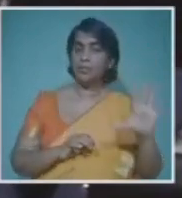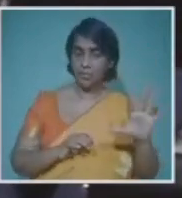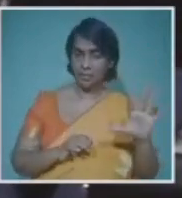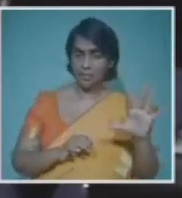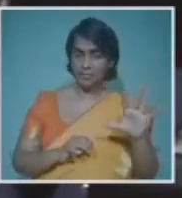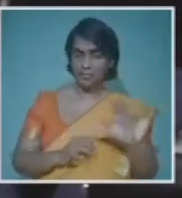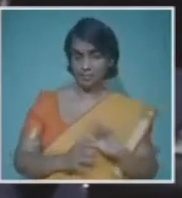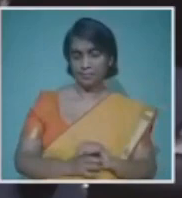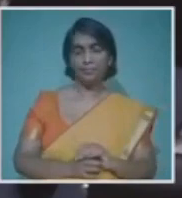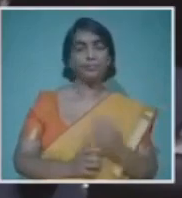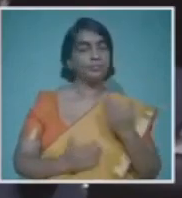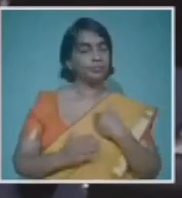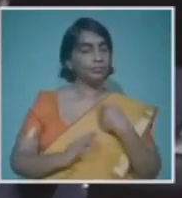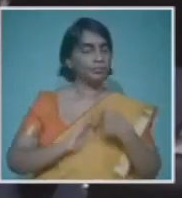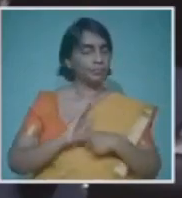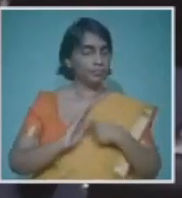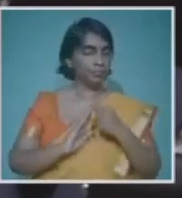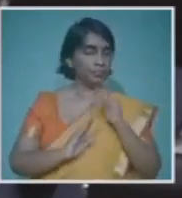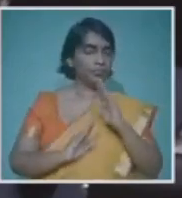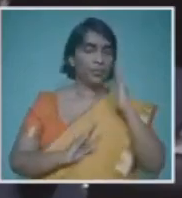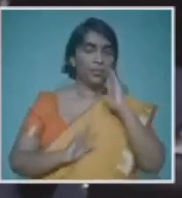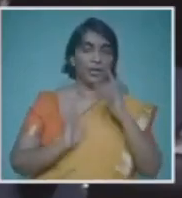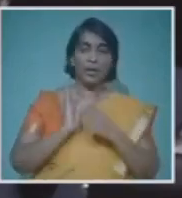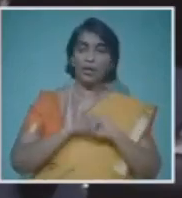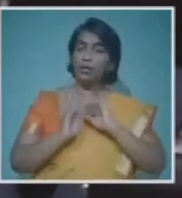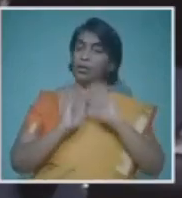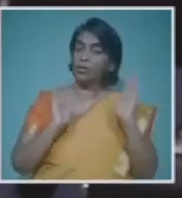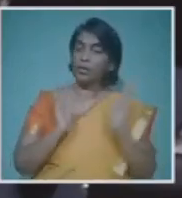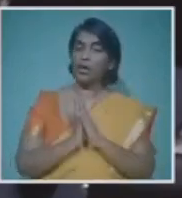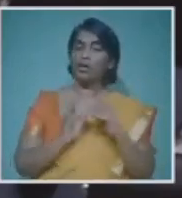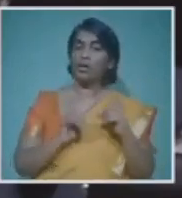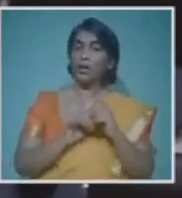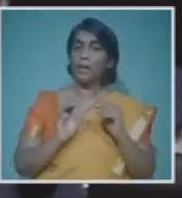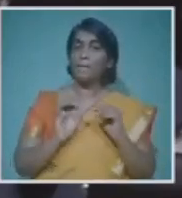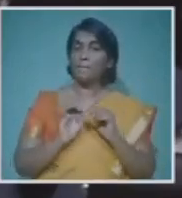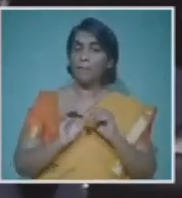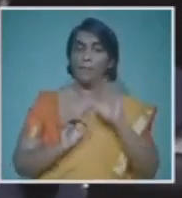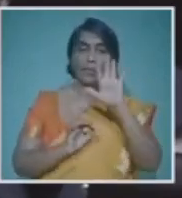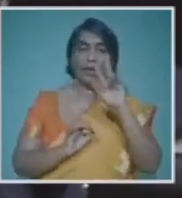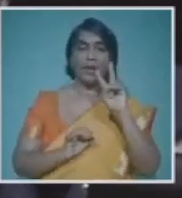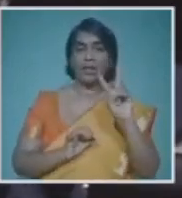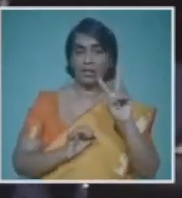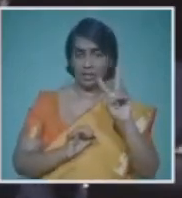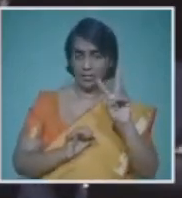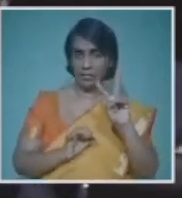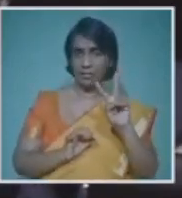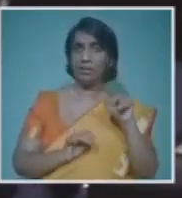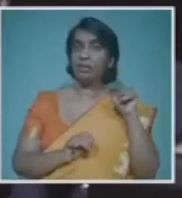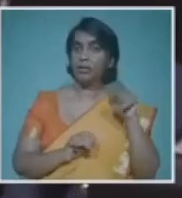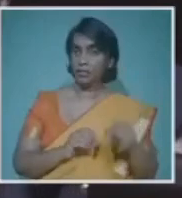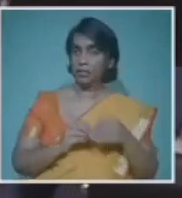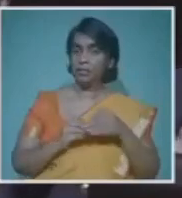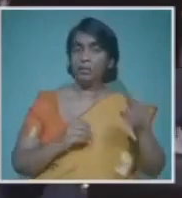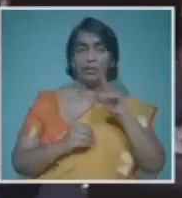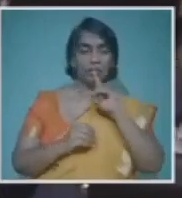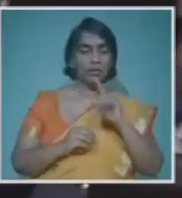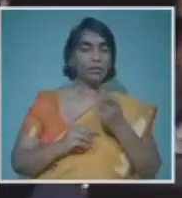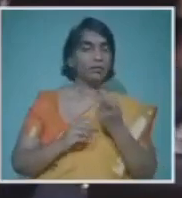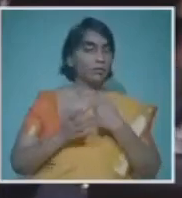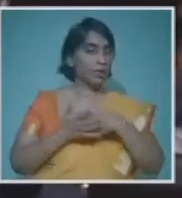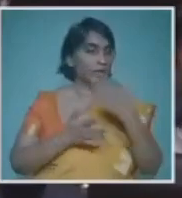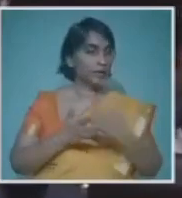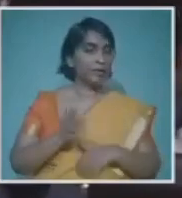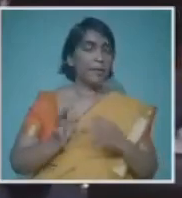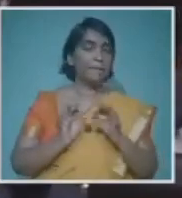කියනවා. අපේ රටේ තියෙන විදේශ ණය ඔක්කොම ගත්තම ඩොලර් බිලියන 52යි තියෙන්නේ. දැන් මේ කියන මේ වාර්තාව අනුව